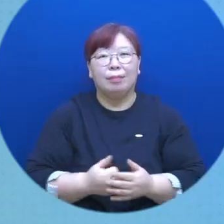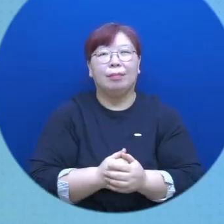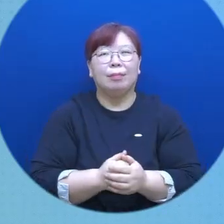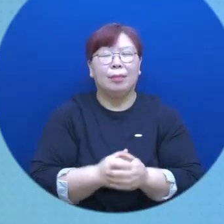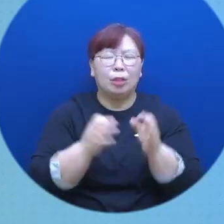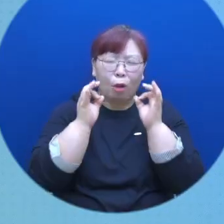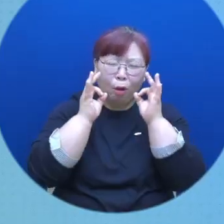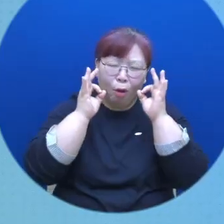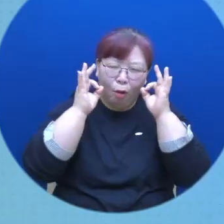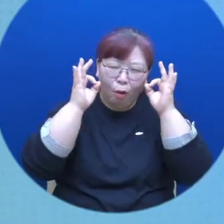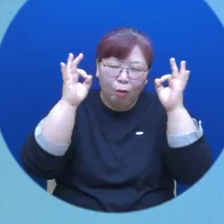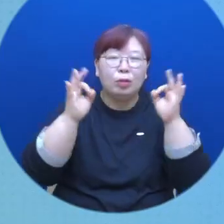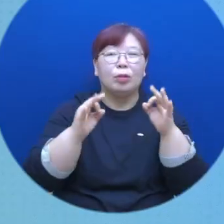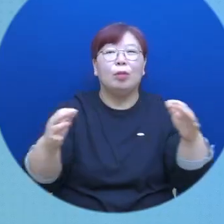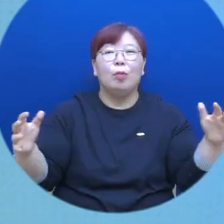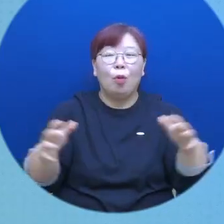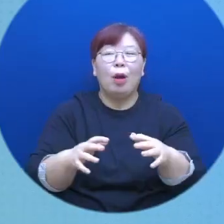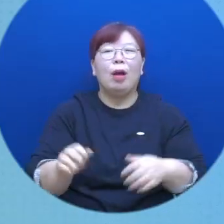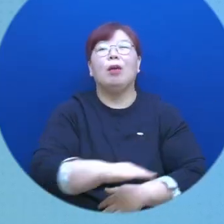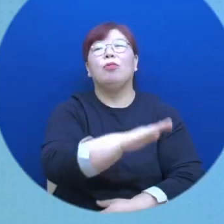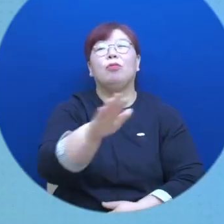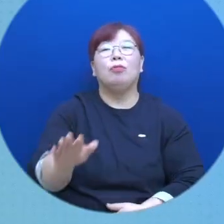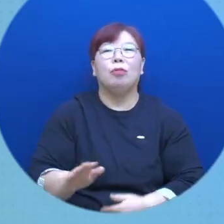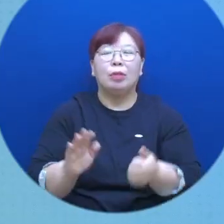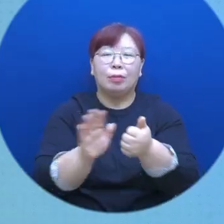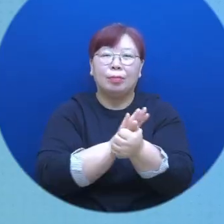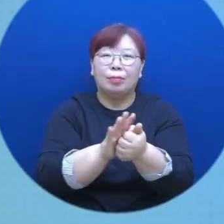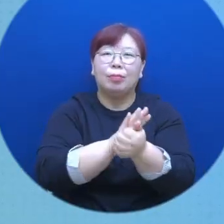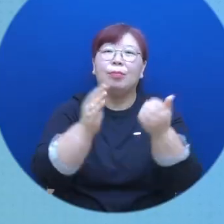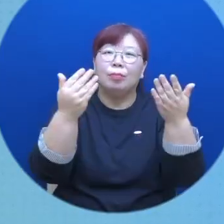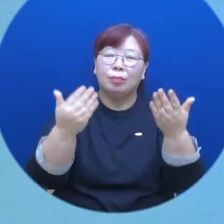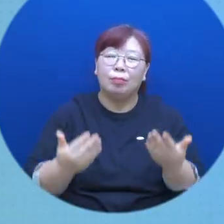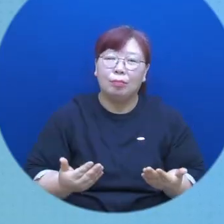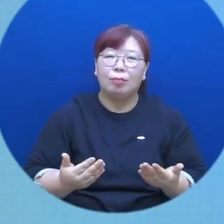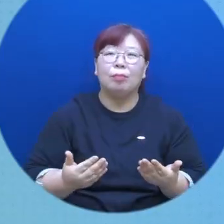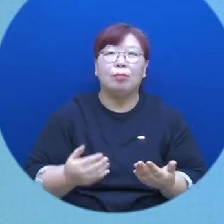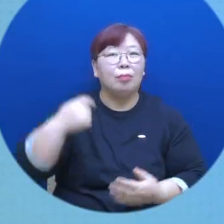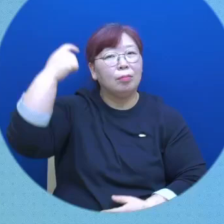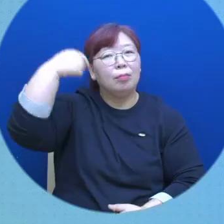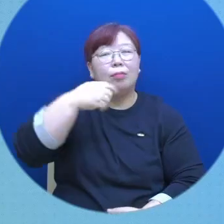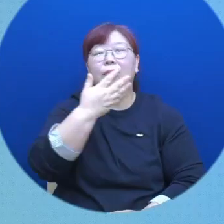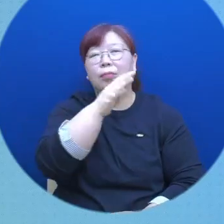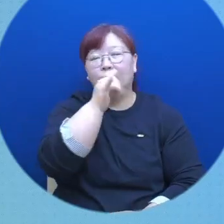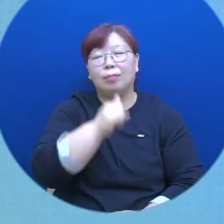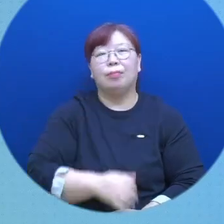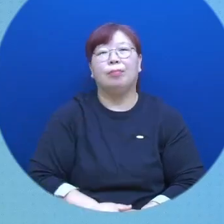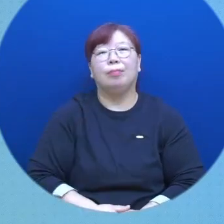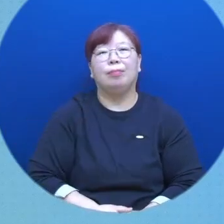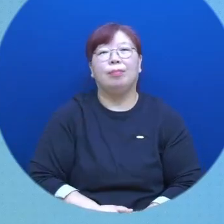정성을 모두어서 우리를 영접하고 있구나 하는 것을 느낄 수가 있었어요.